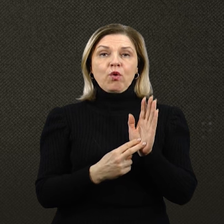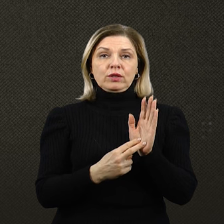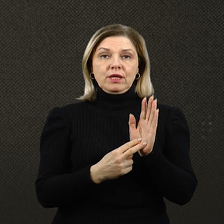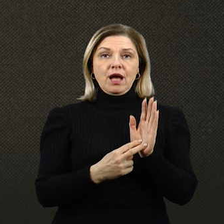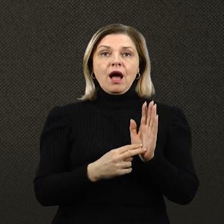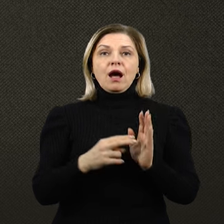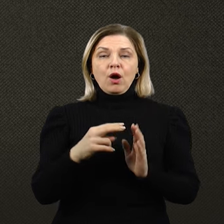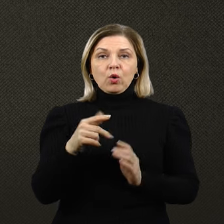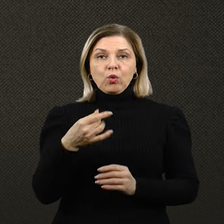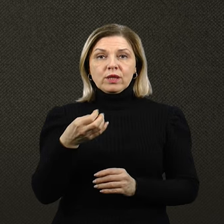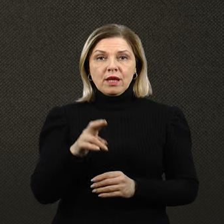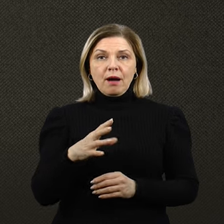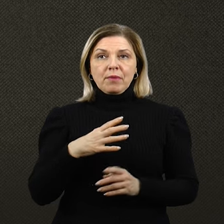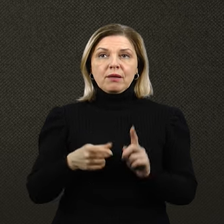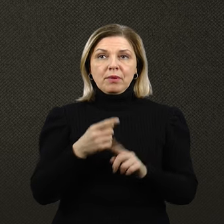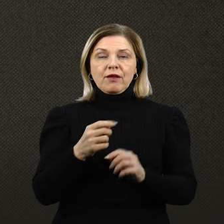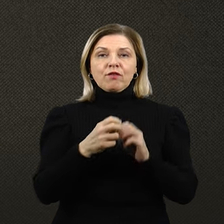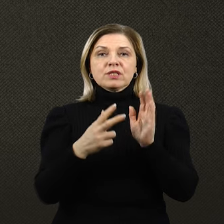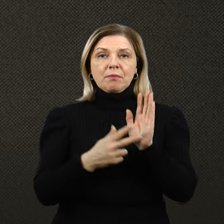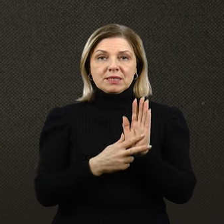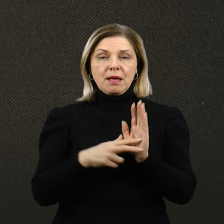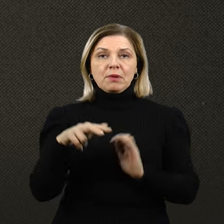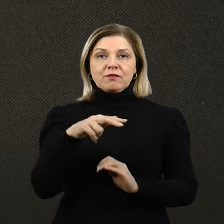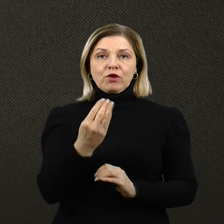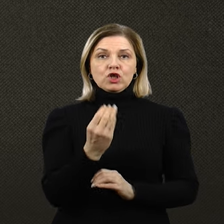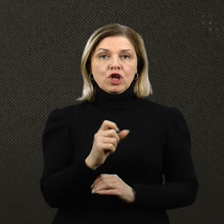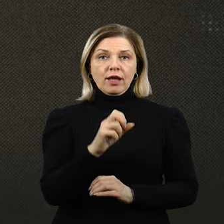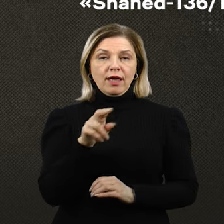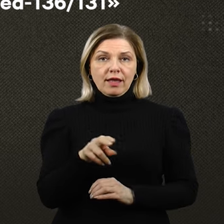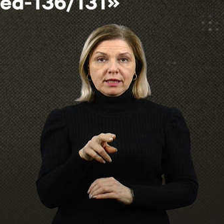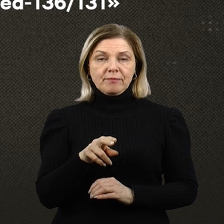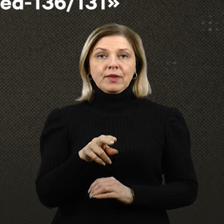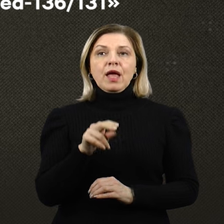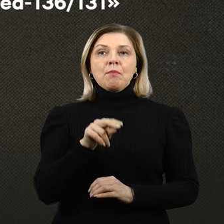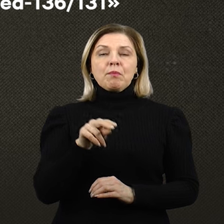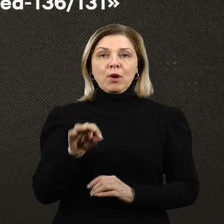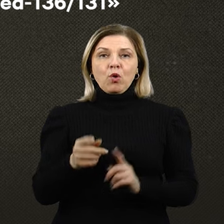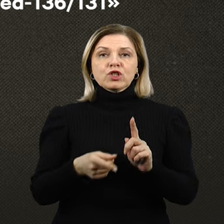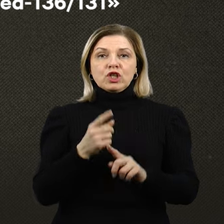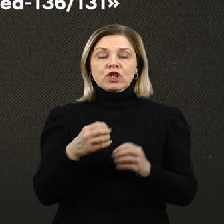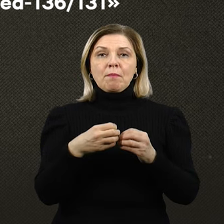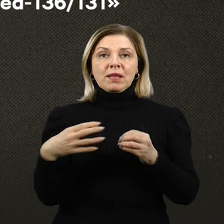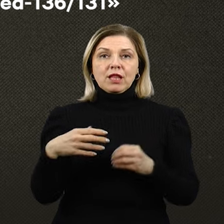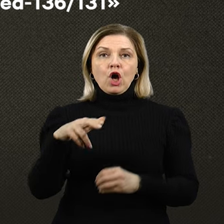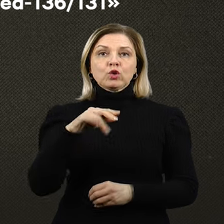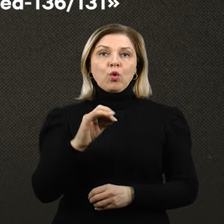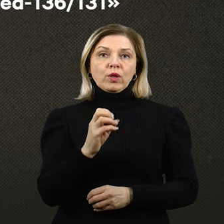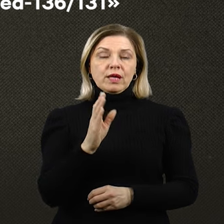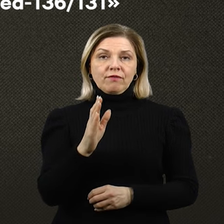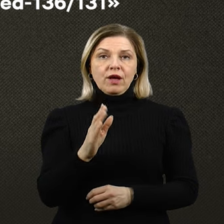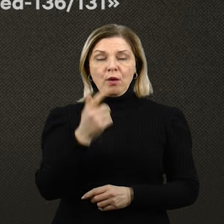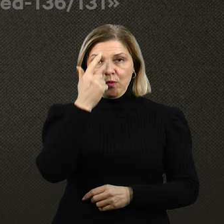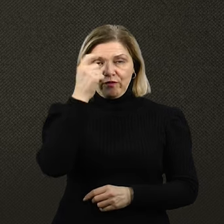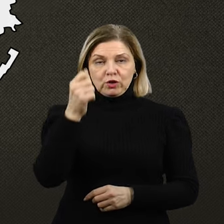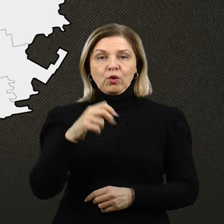Федерації атакували Україну 18 безпілотниками типу «Шахет». Сили протиповітряної оборони знищили 15 дронів, повідомили повітряні сили